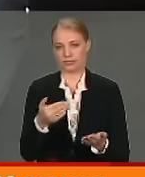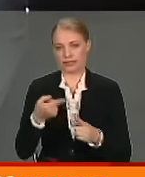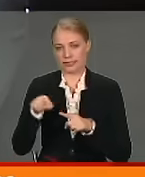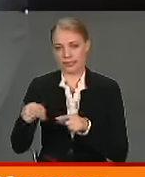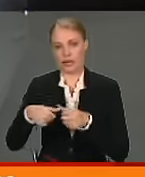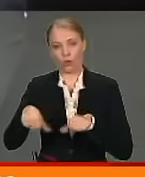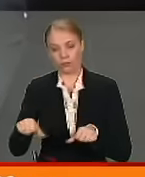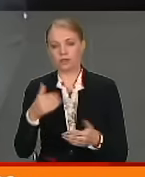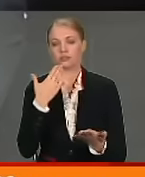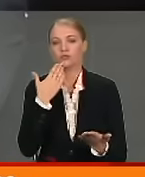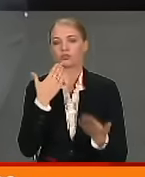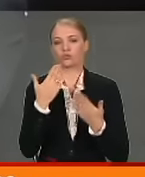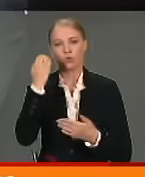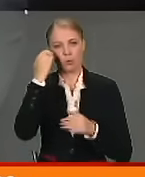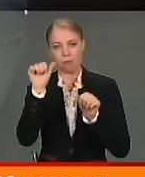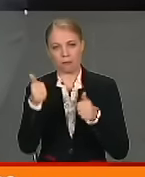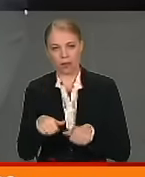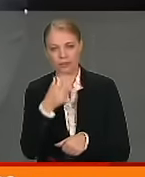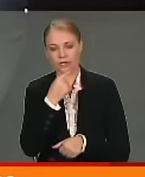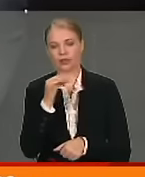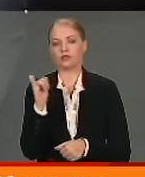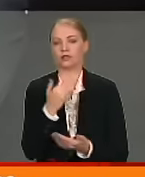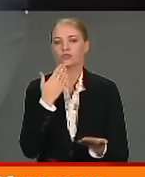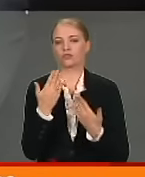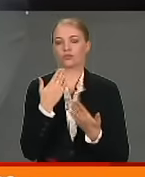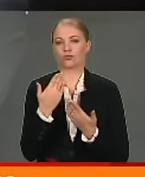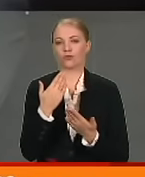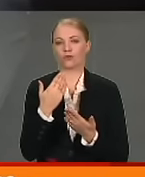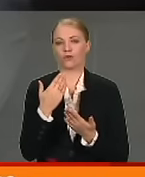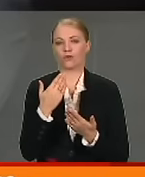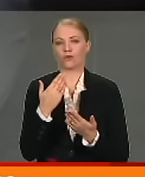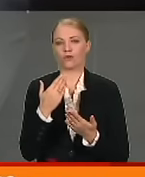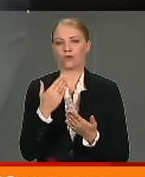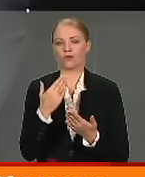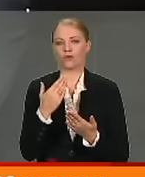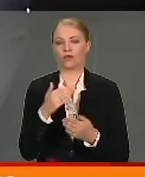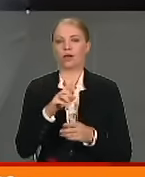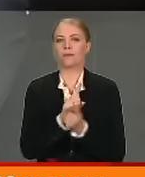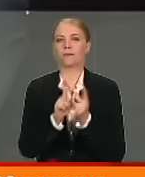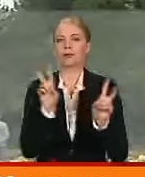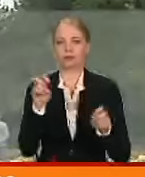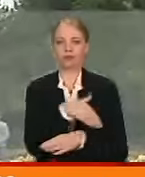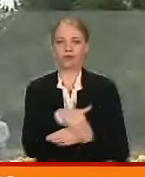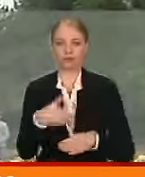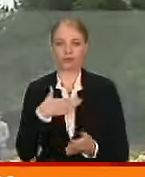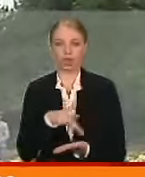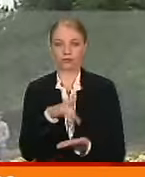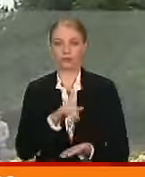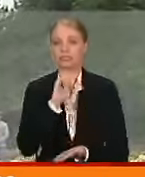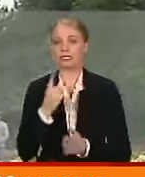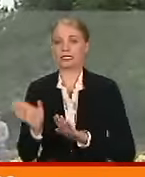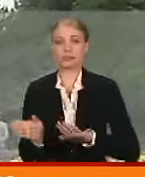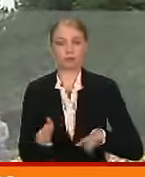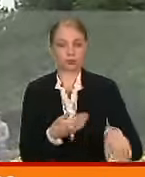комісії щодо і пам'ятника Леніна, і щодо перейменування вулиць нашого міста. Рік минув, а